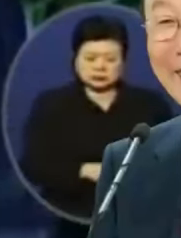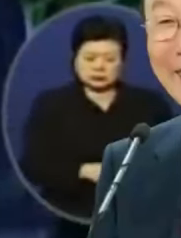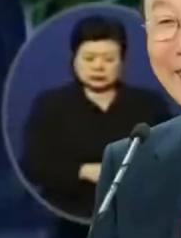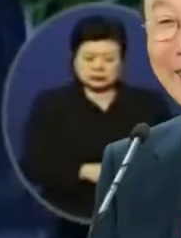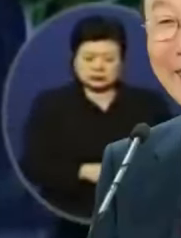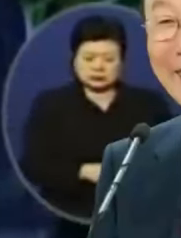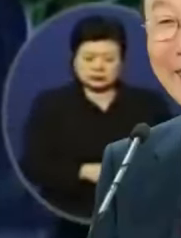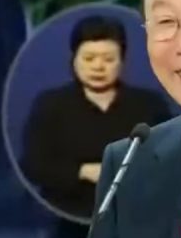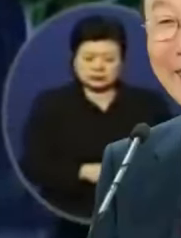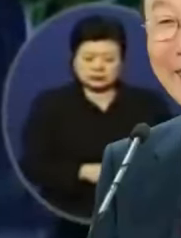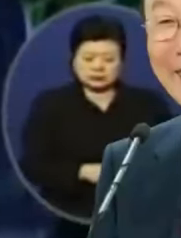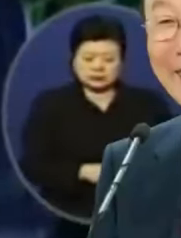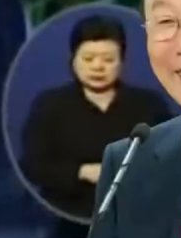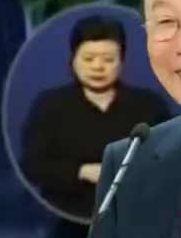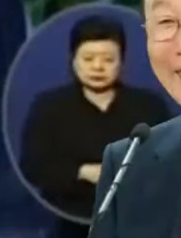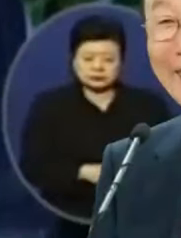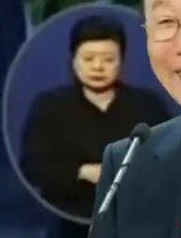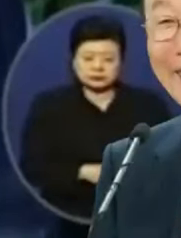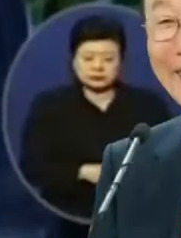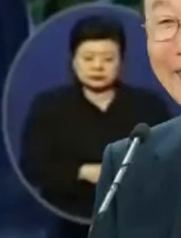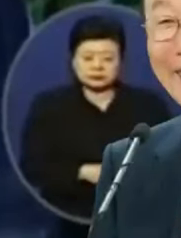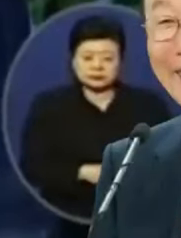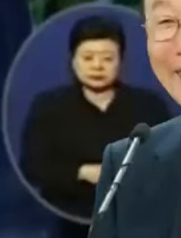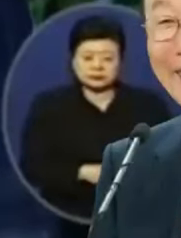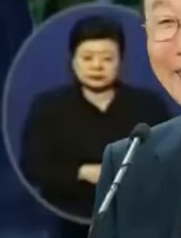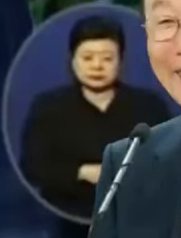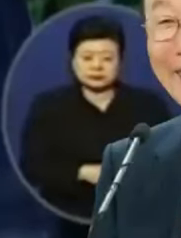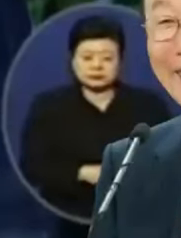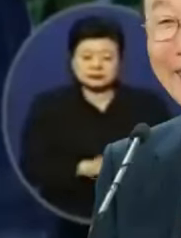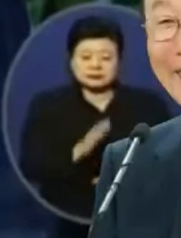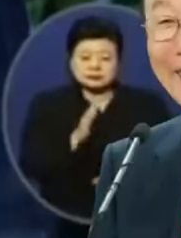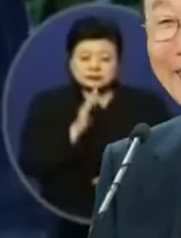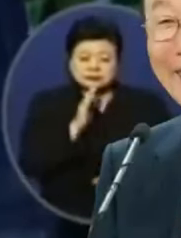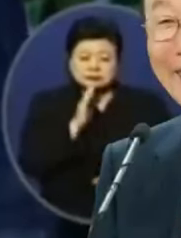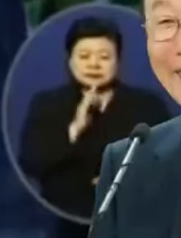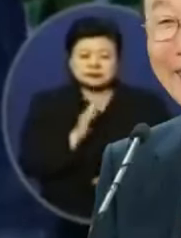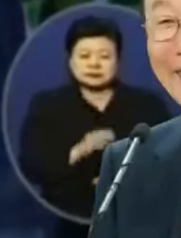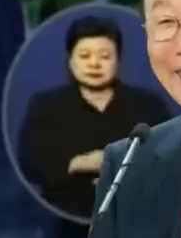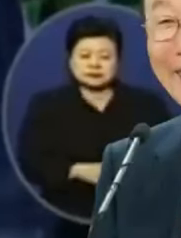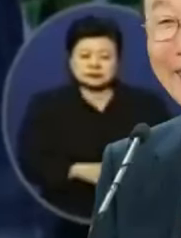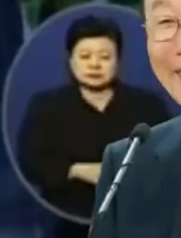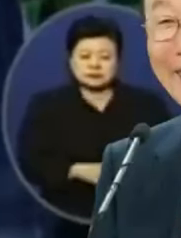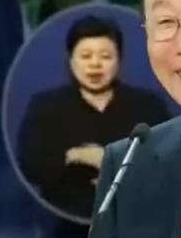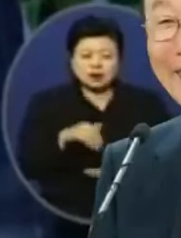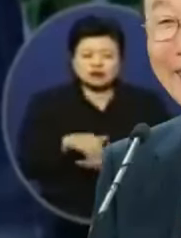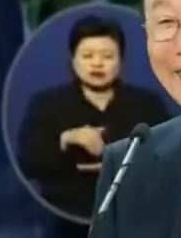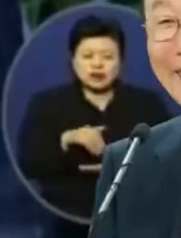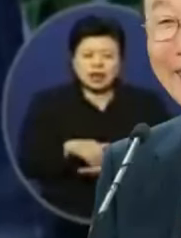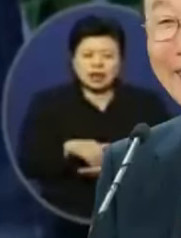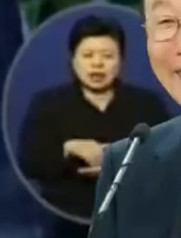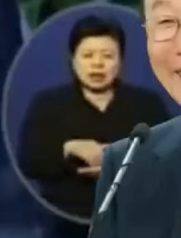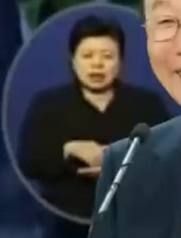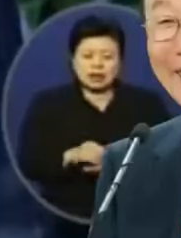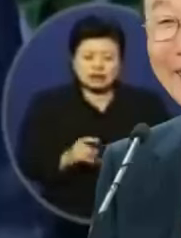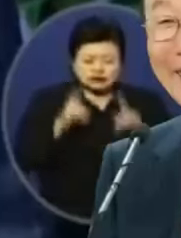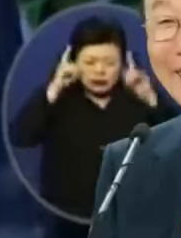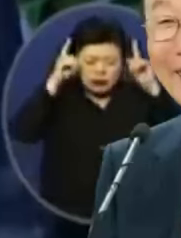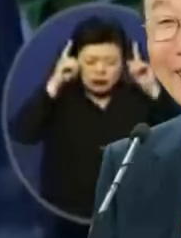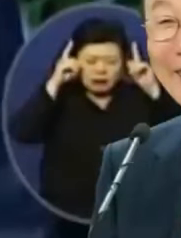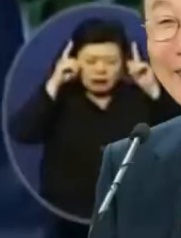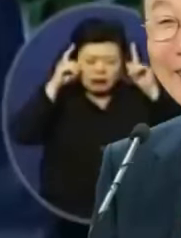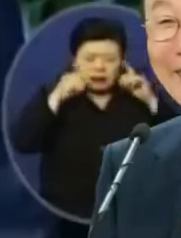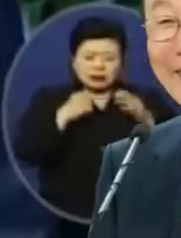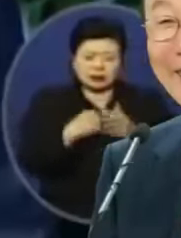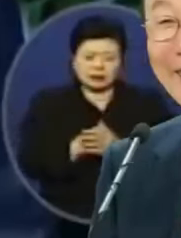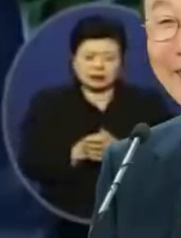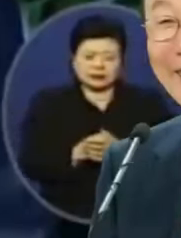자기 도를 다스리는 도백이 되게 했다는 그 자신에 대한 후회도 있고 분노했습니다.